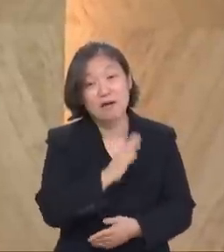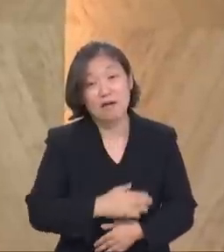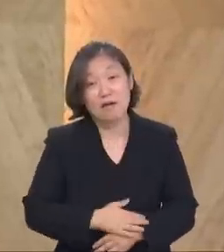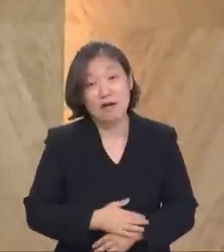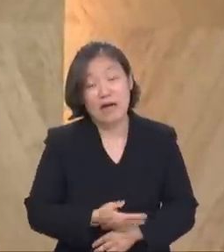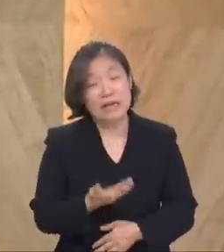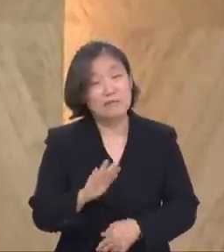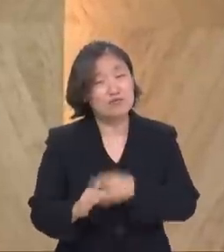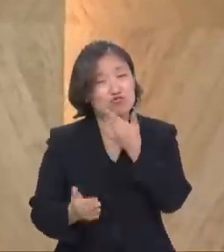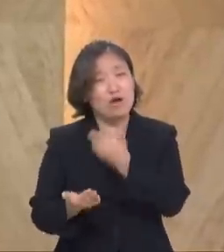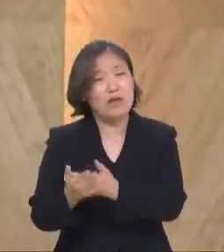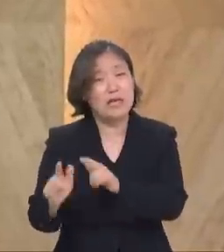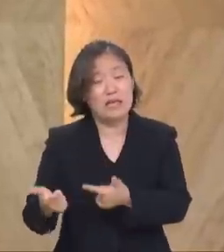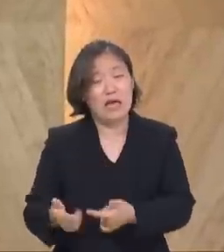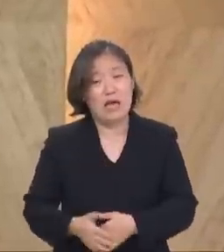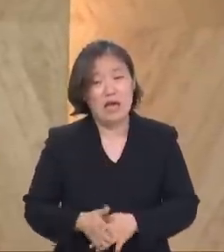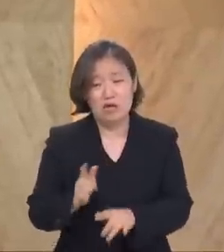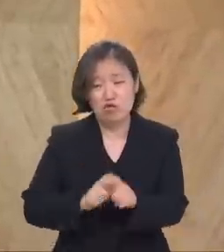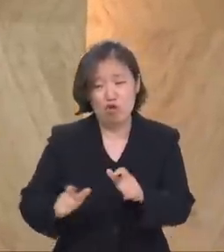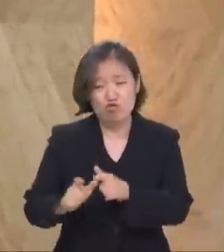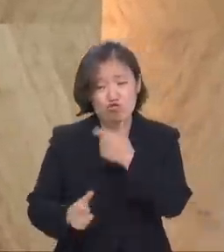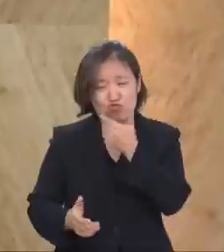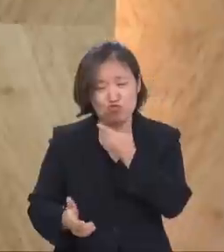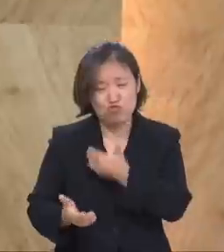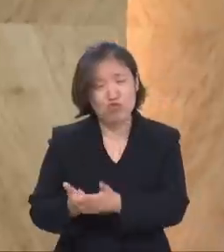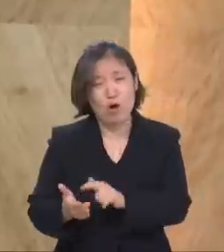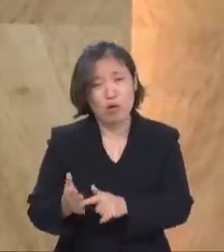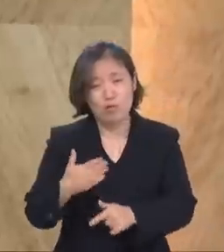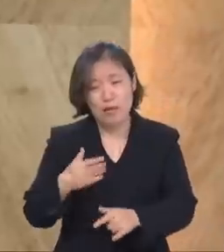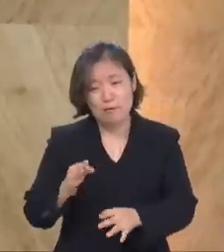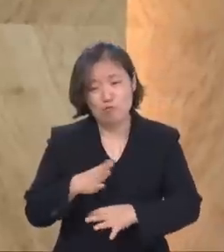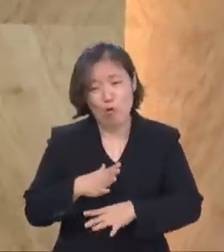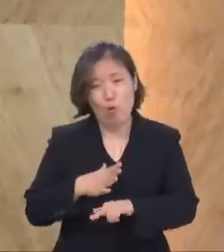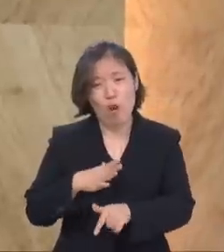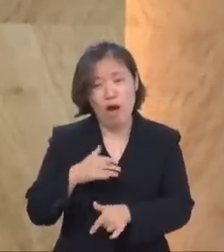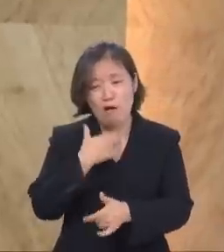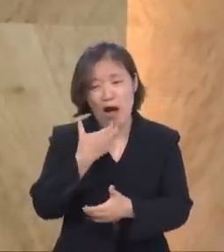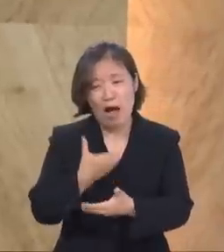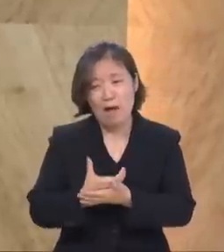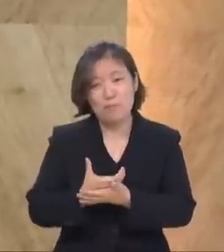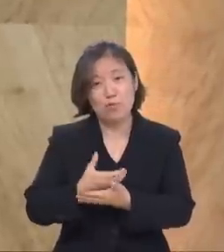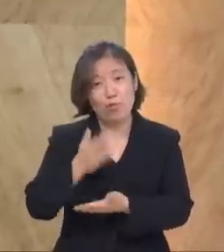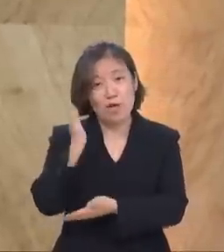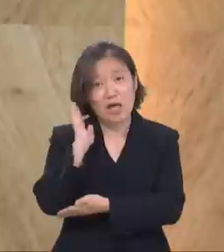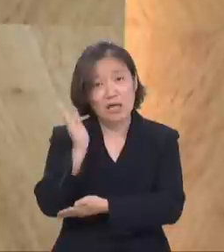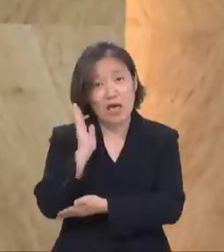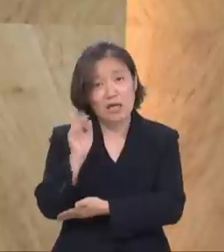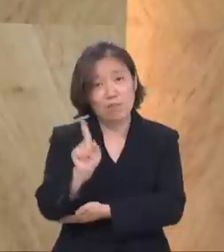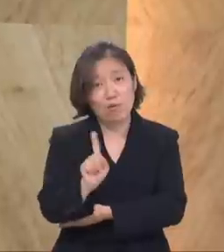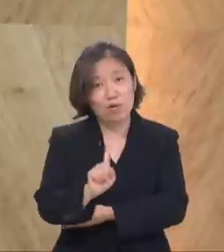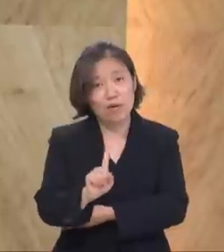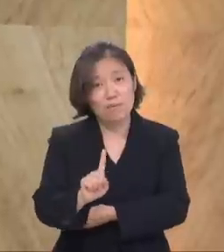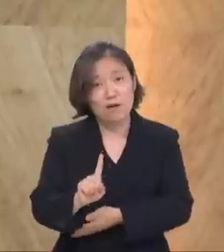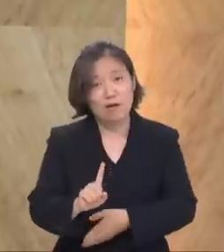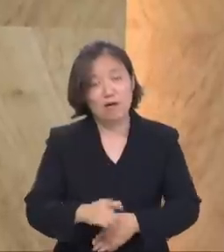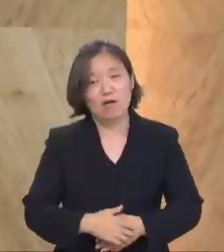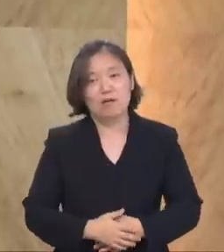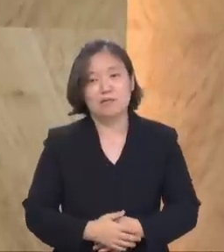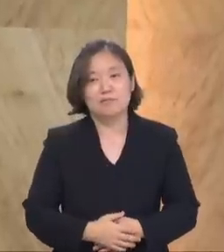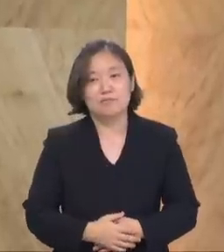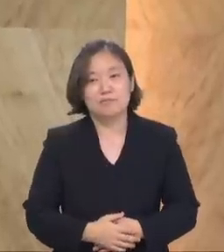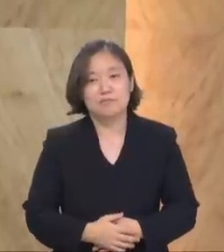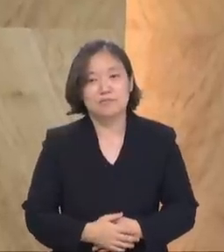아니다 더 저를 놀랍게 만들고 더 저를 감동 감동으로 저를 몰아넣은